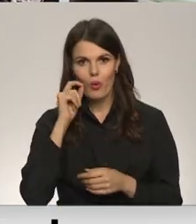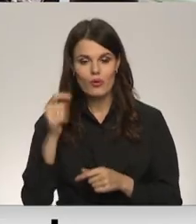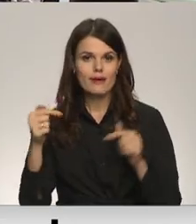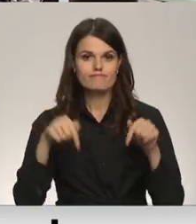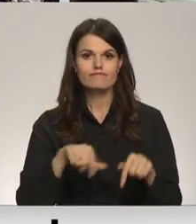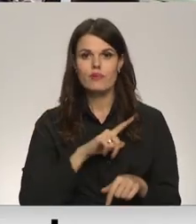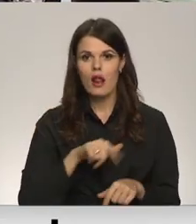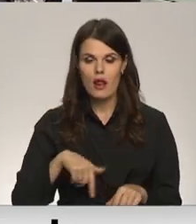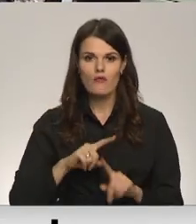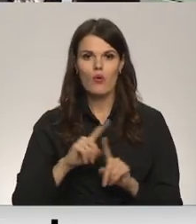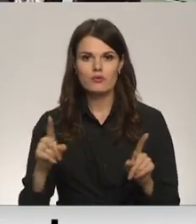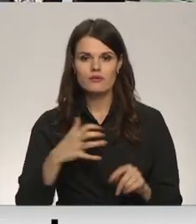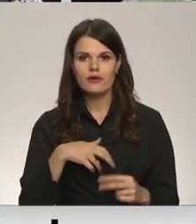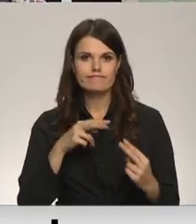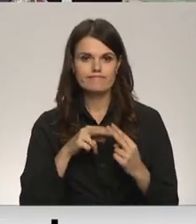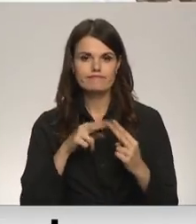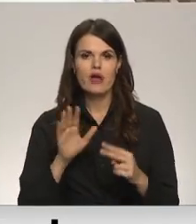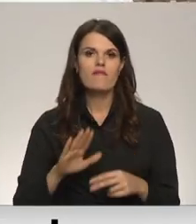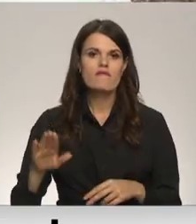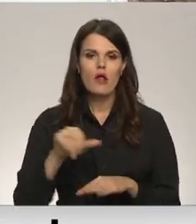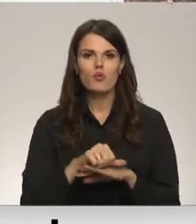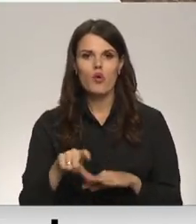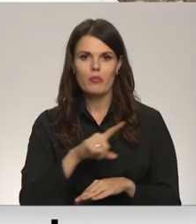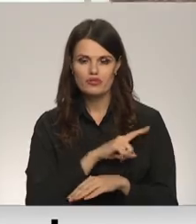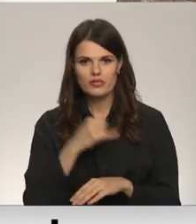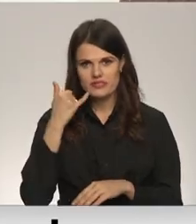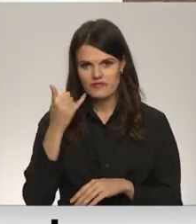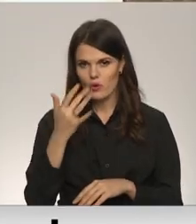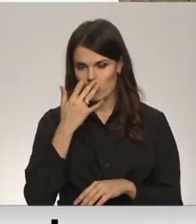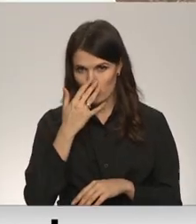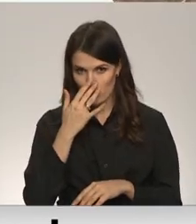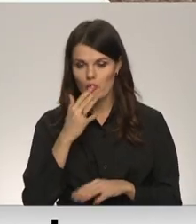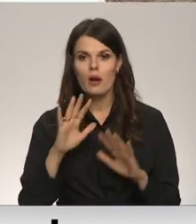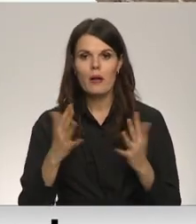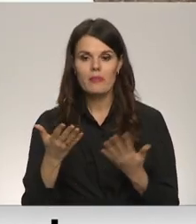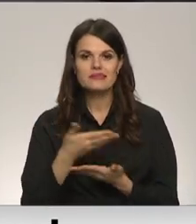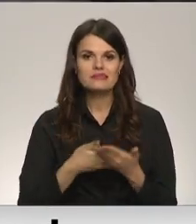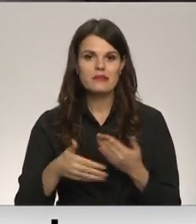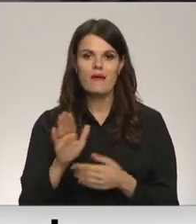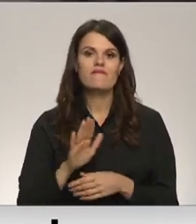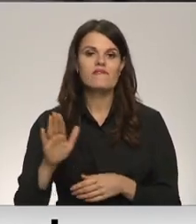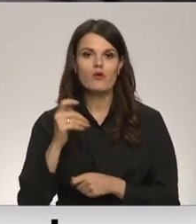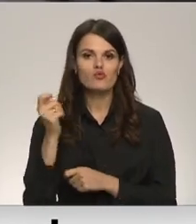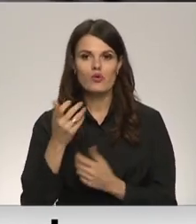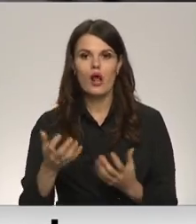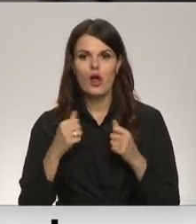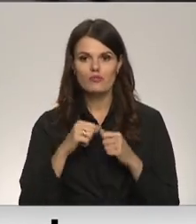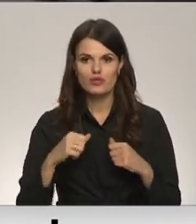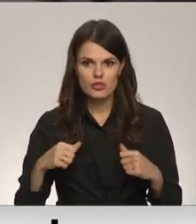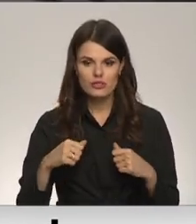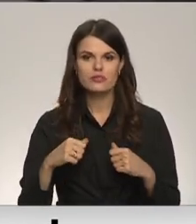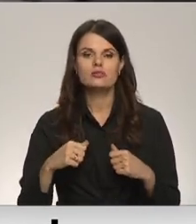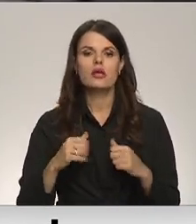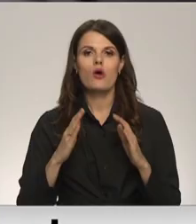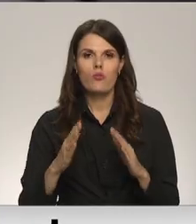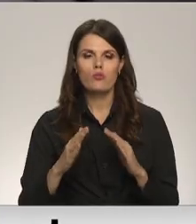Latvijā, uzreiz jāsasinās ar valsts robežu sardzi, zvanot pa tālruni. Savukārt sadarbībā ar valsts ugunsdzēsības un glābšanas dienestu, bēgļi tiks